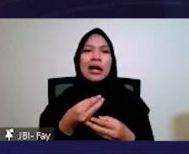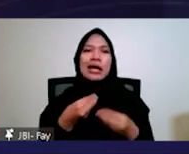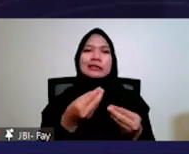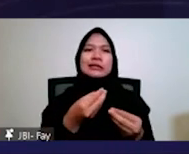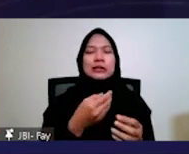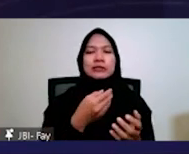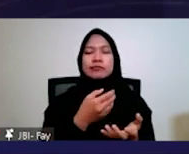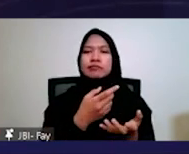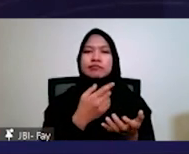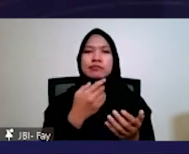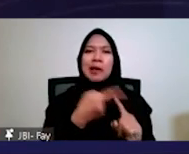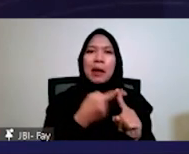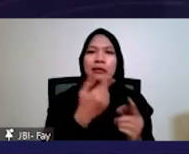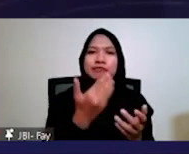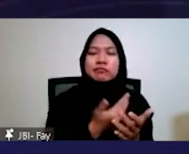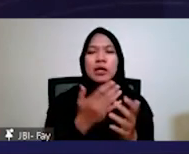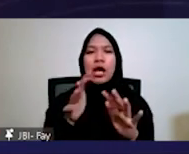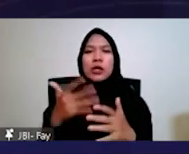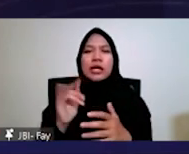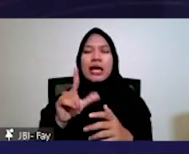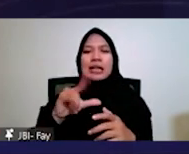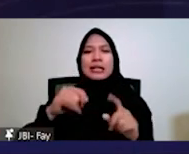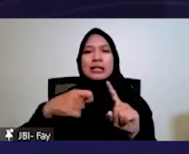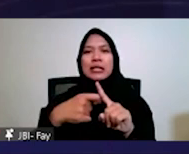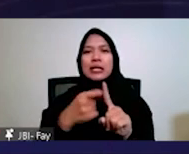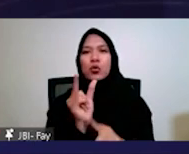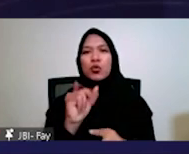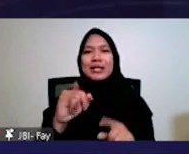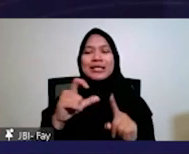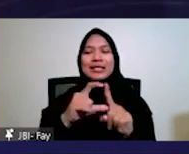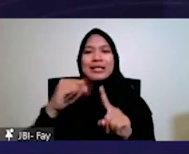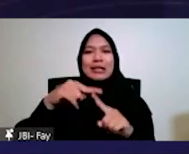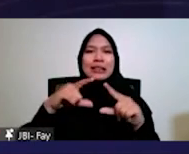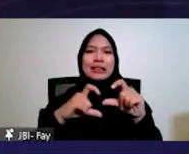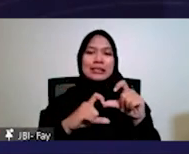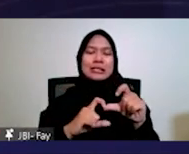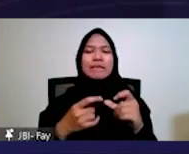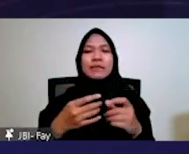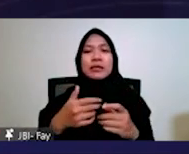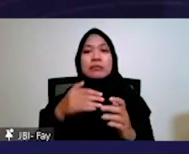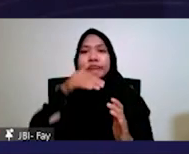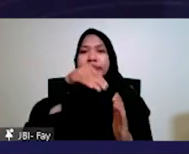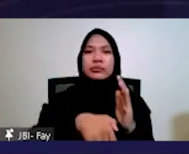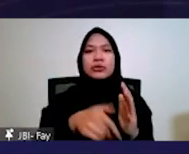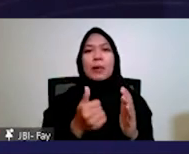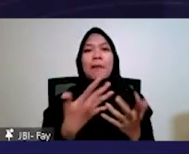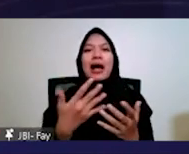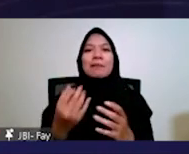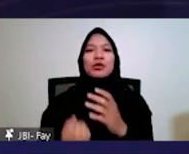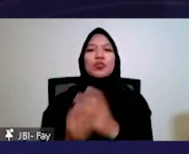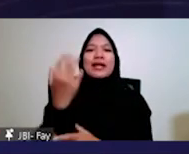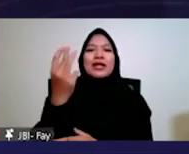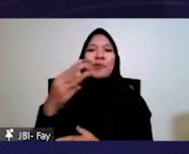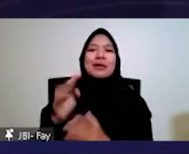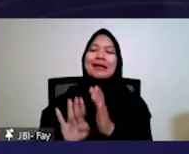kemudian likuiditas atau uang beredar yang kita kendorkan supaya pertumbuhan ekonomi naik Alhamdulillah sekarang